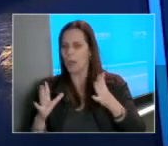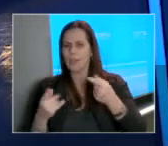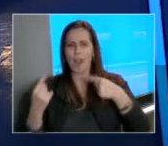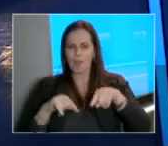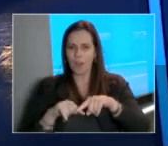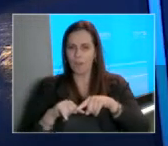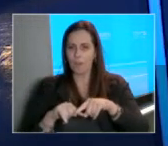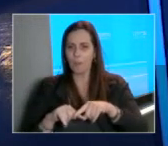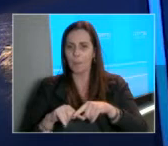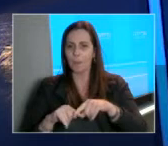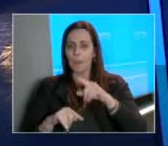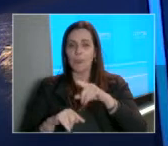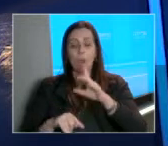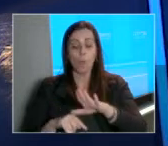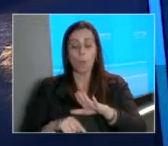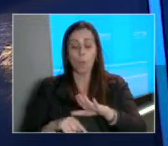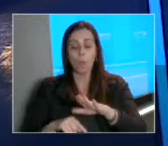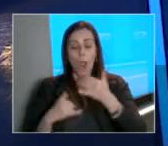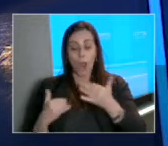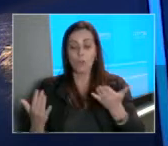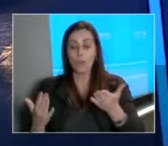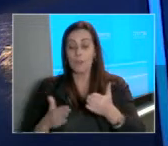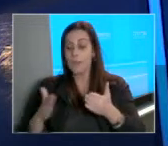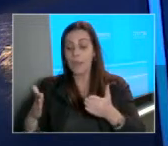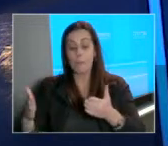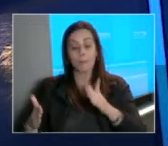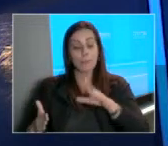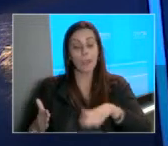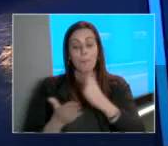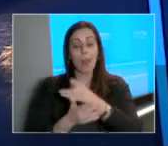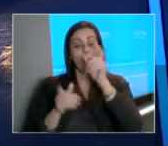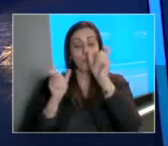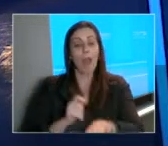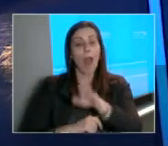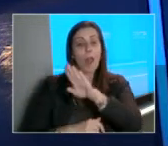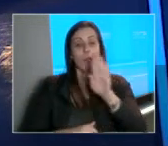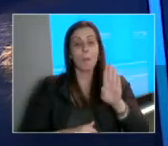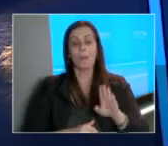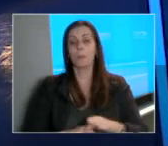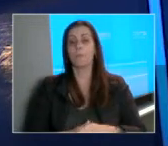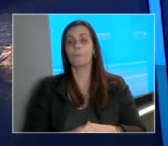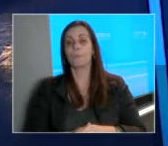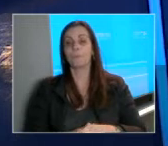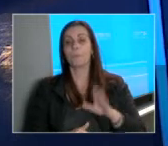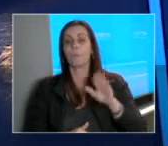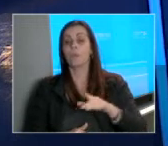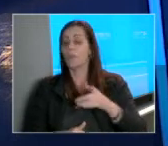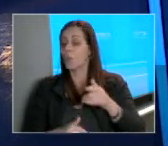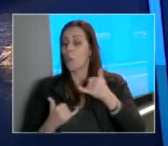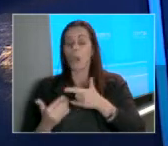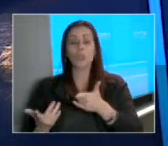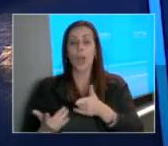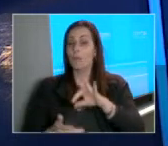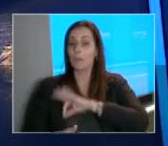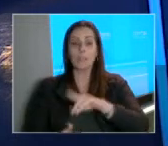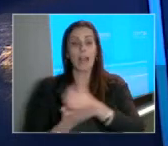הוועדה, הגרון שלו בידיים של ימינה, ימין, איך שלא קוראים להם, תכף אנחנו נדבר על מה הם מקבלים. הגרון שלו בידיים